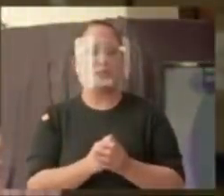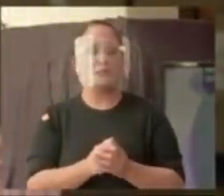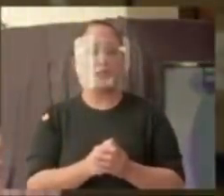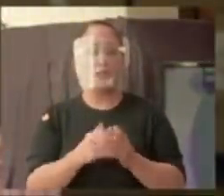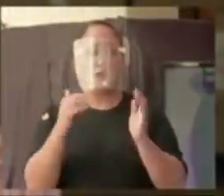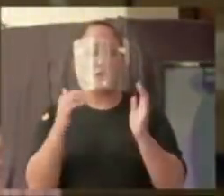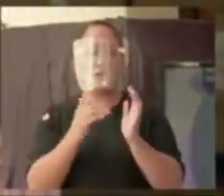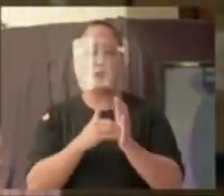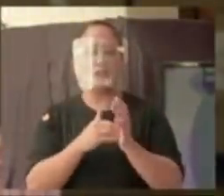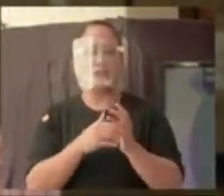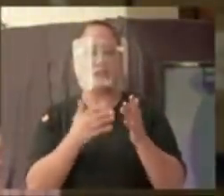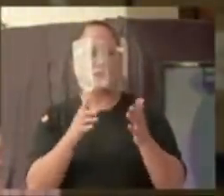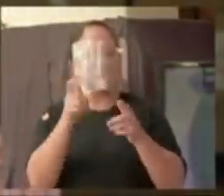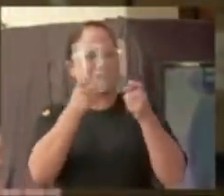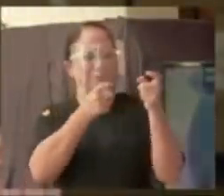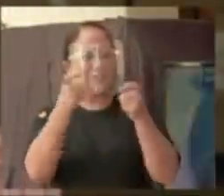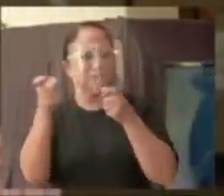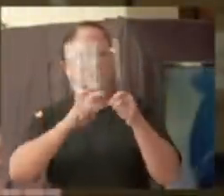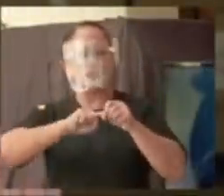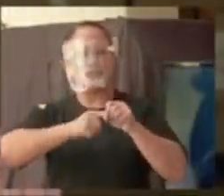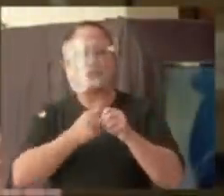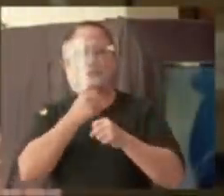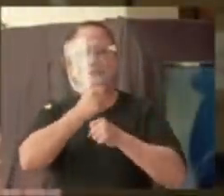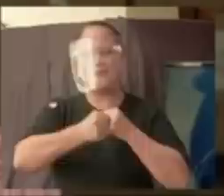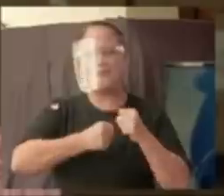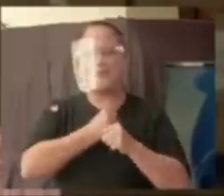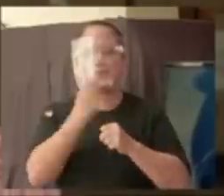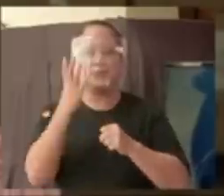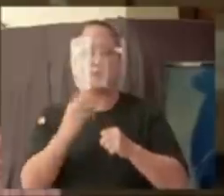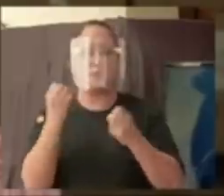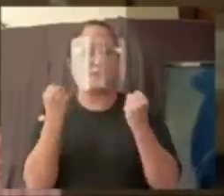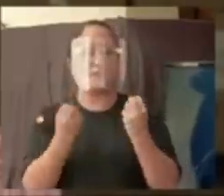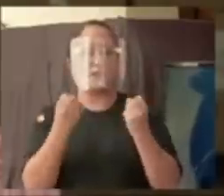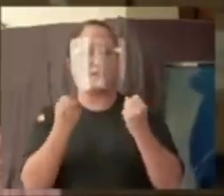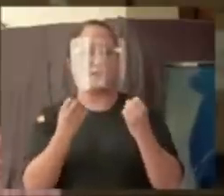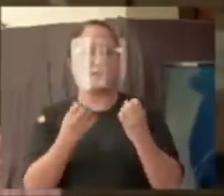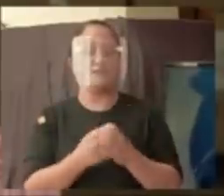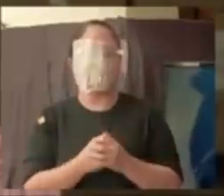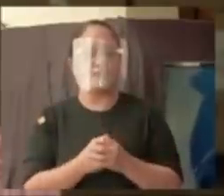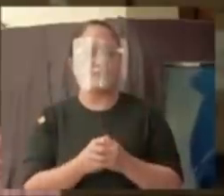maulit pa ang uri ng pamamahala na ugat ng pagdurusang pinagdaraanan ng lahat ngayon.